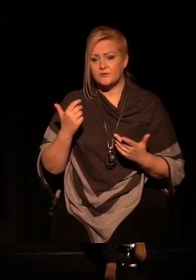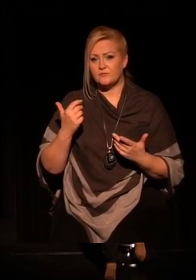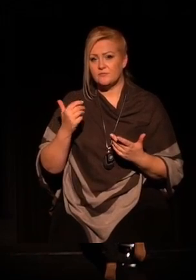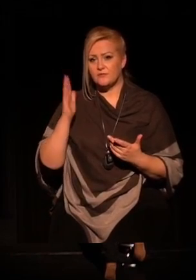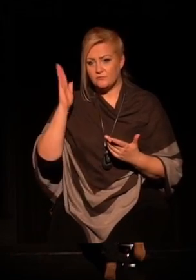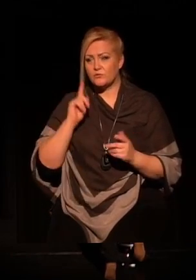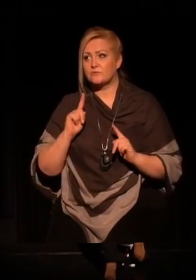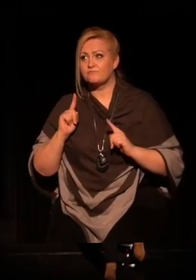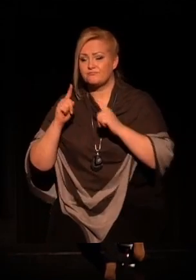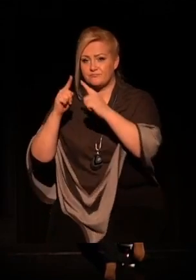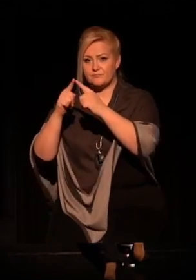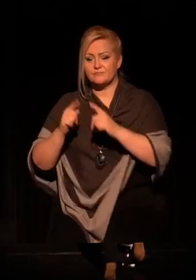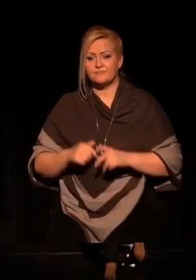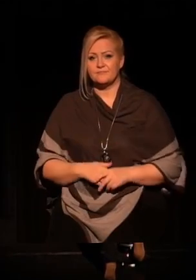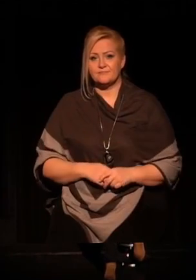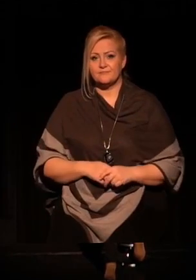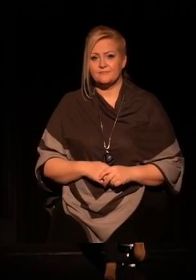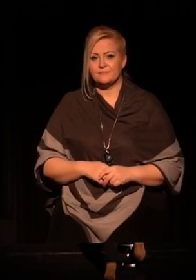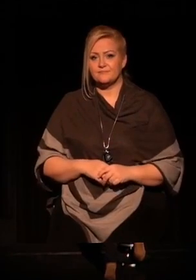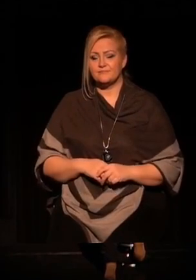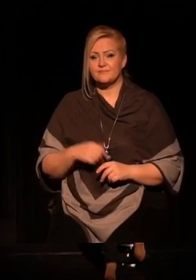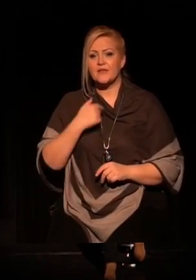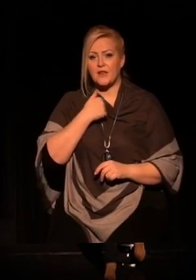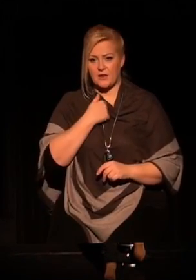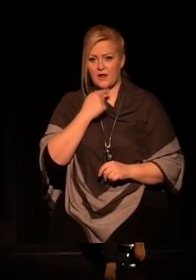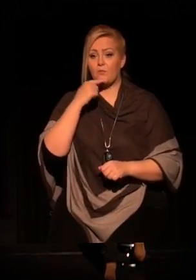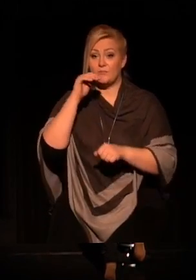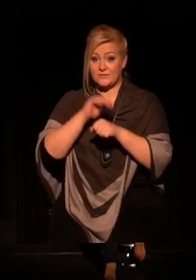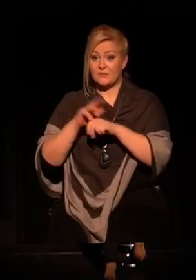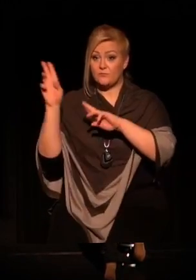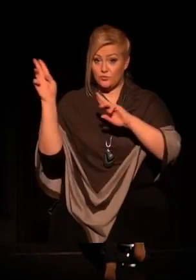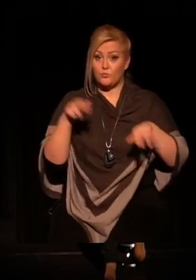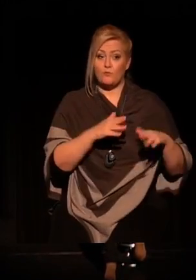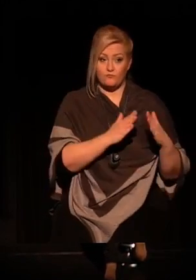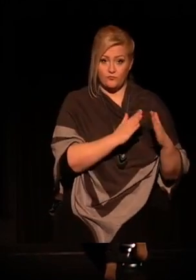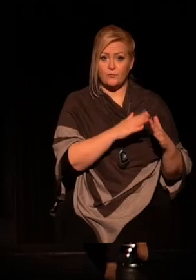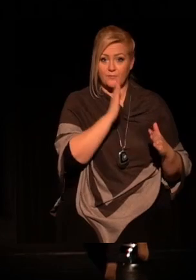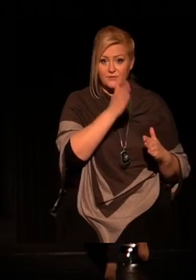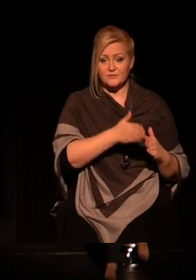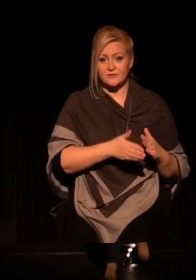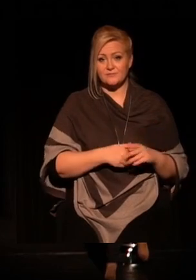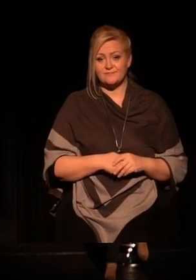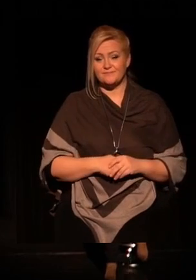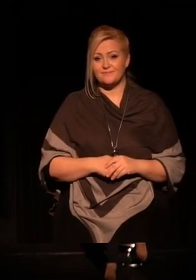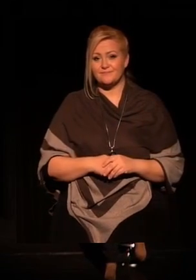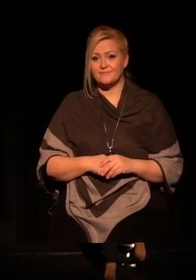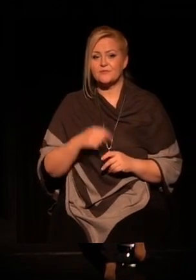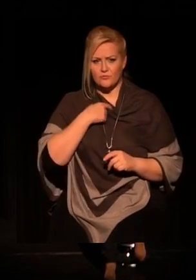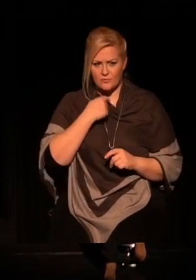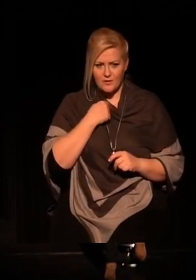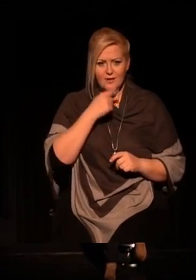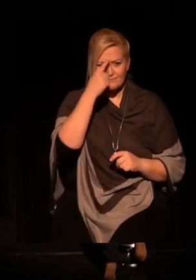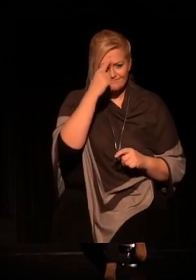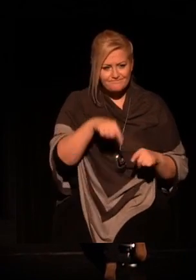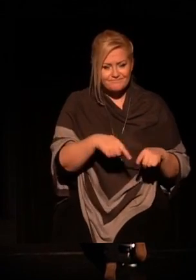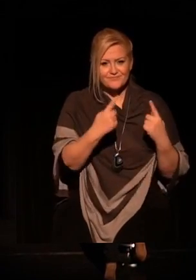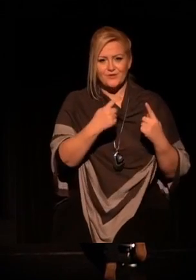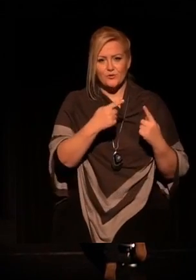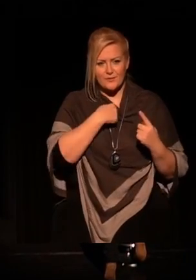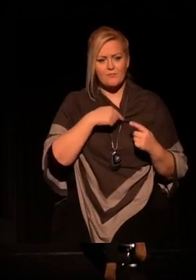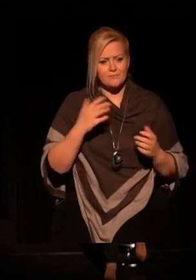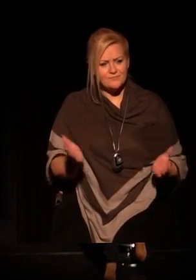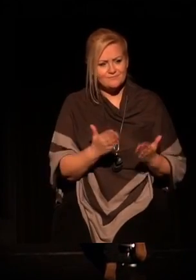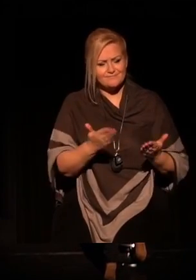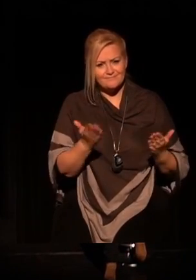odpuszczamy. No ja obiecałem córce, że wrócę na komunię, no to nie mogłem odpuścić. W związku z tym przekonałem wszystkich, że to jest dobry pomysł i że damy